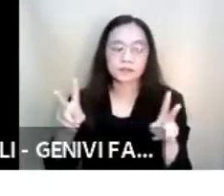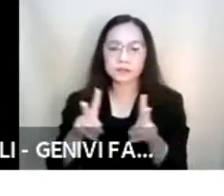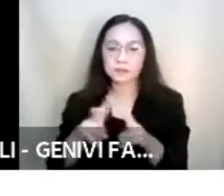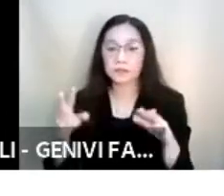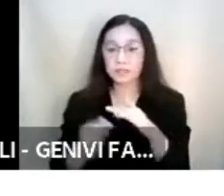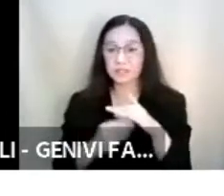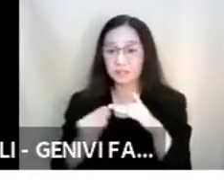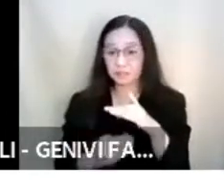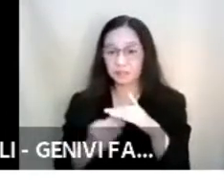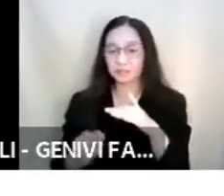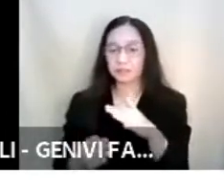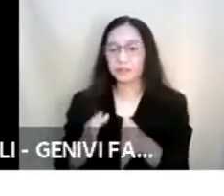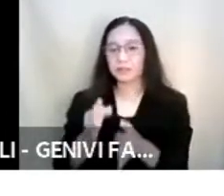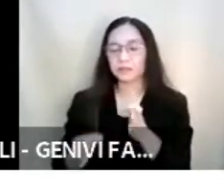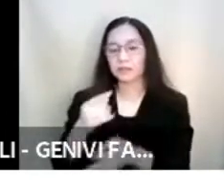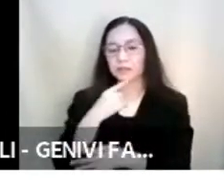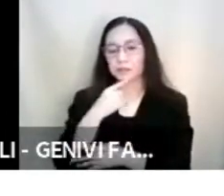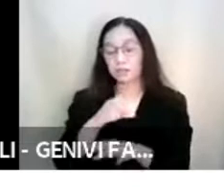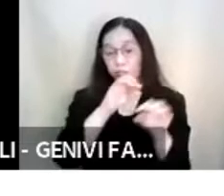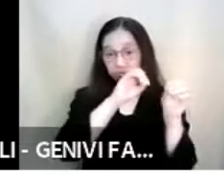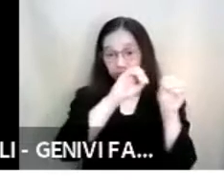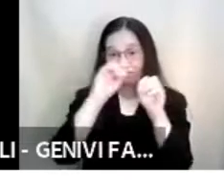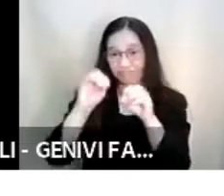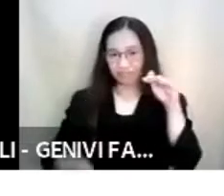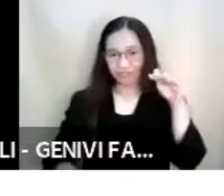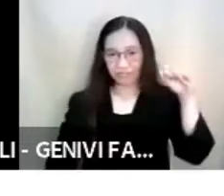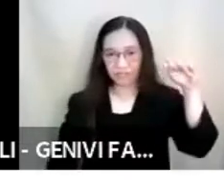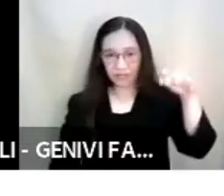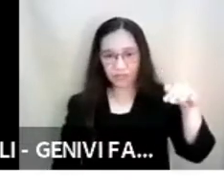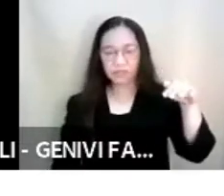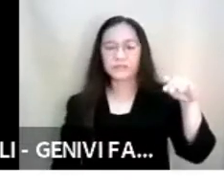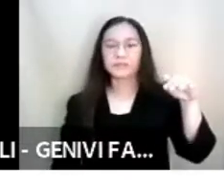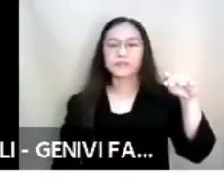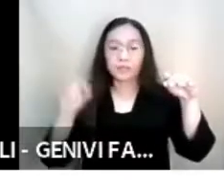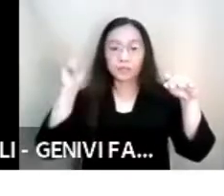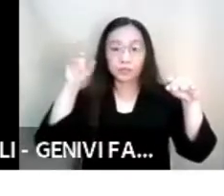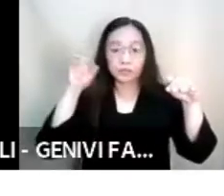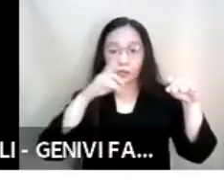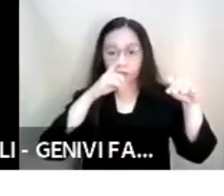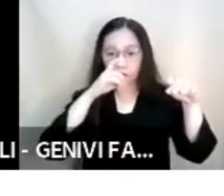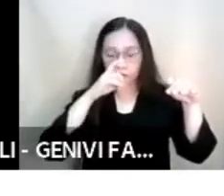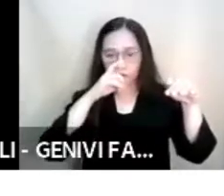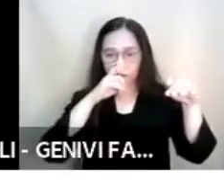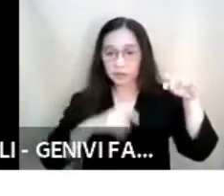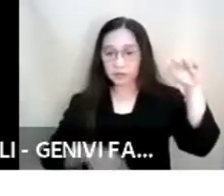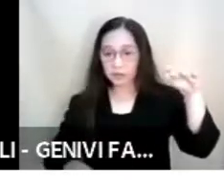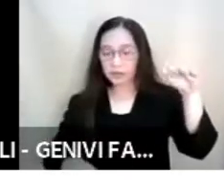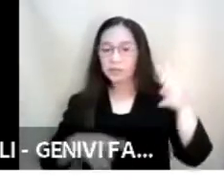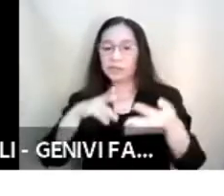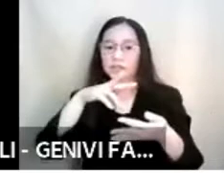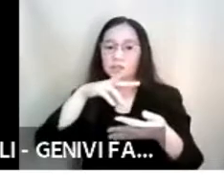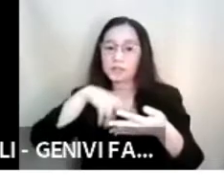basic. So pag sinasabi natin tuturuan natin yung anak natin, yung adolescent natin, no, ng reading